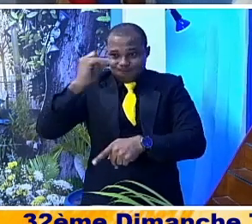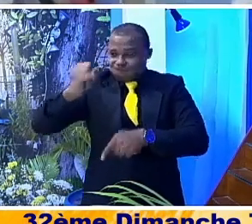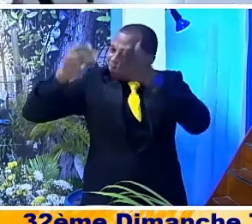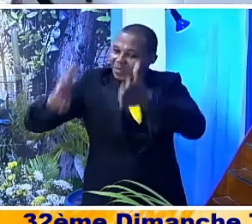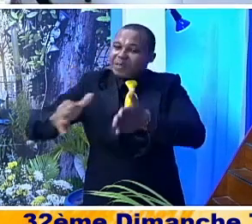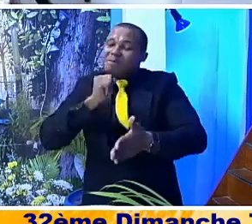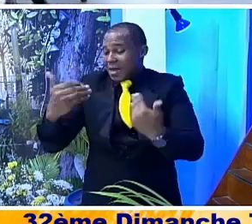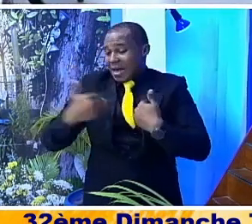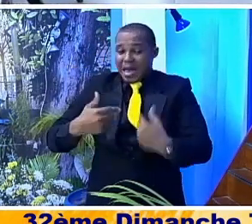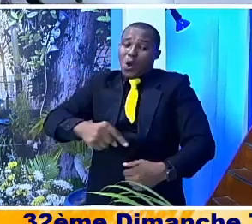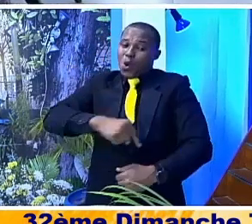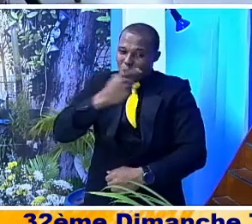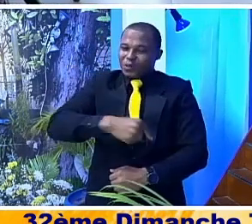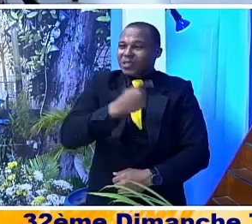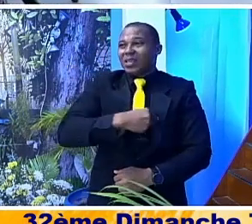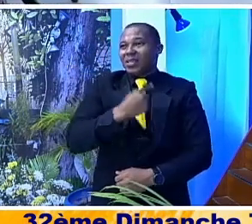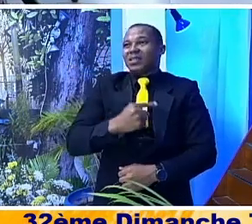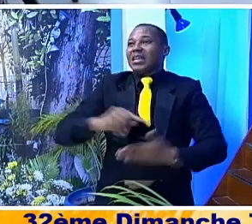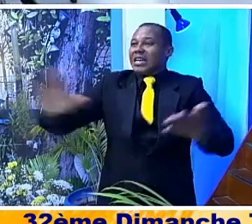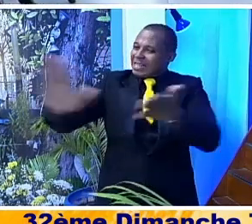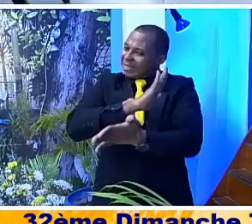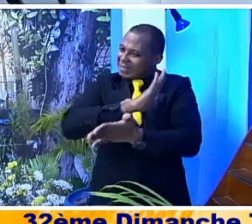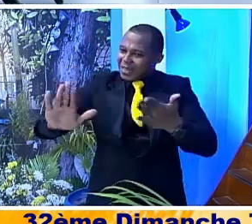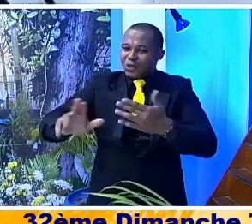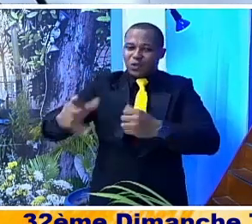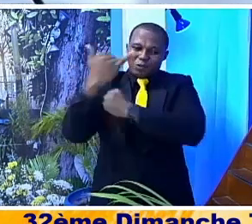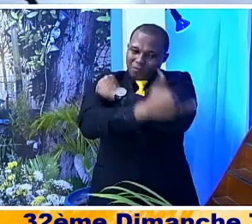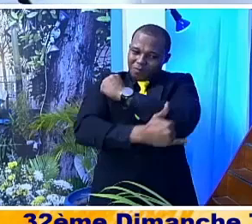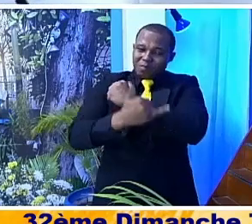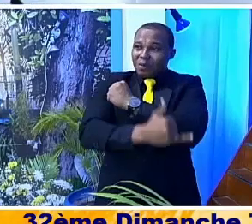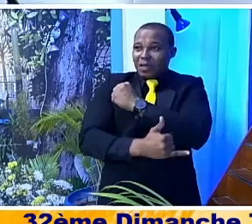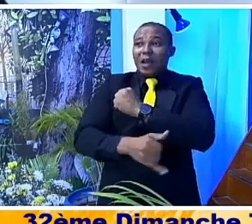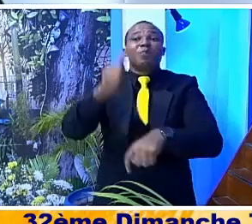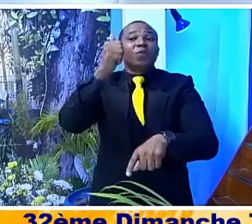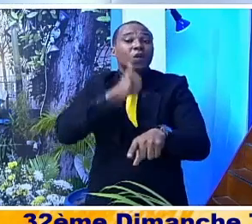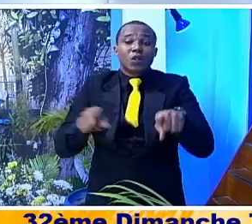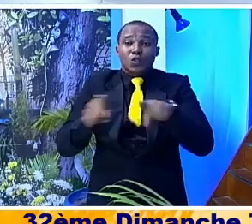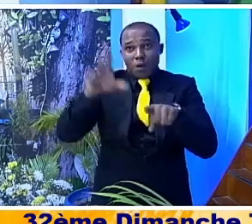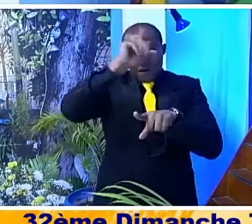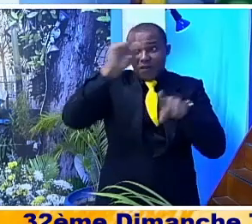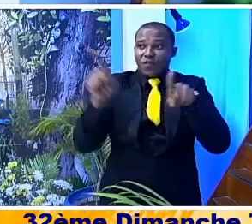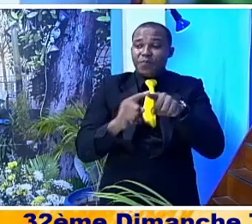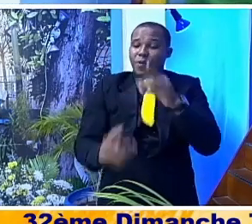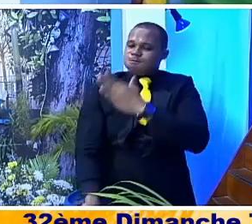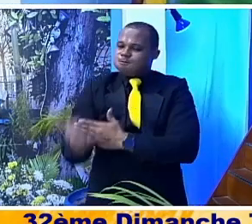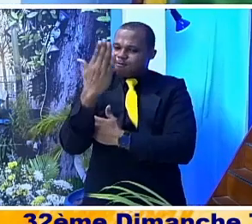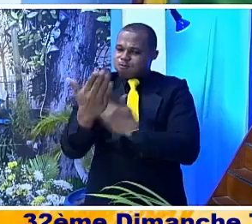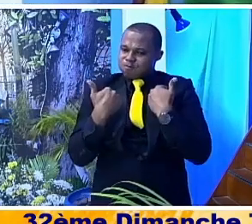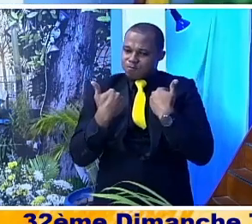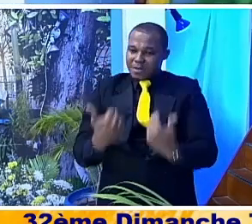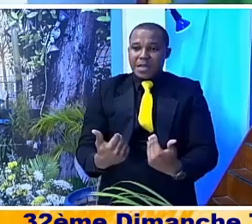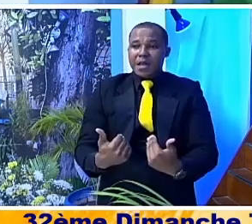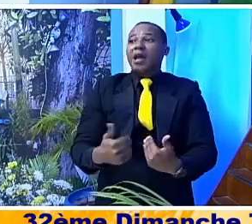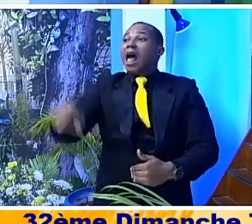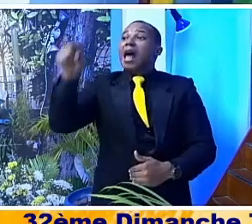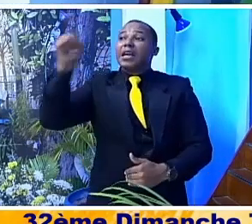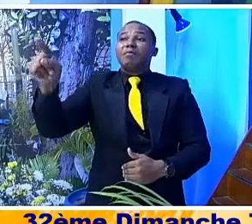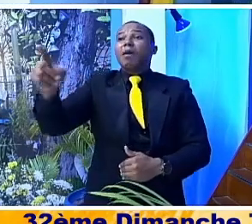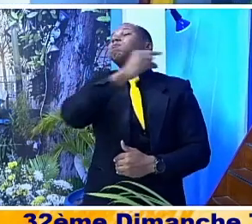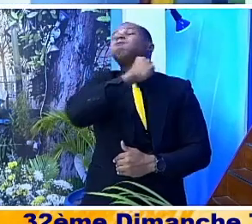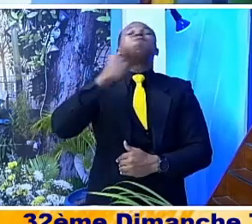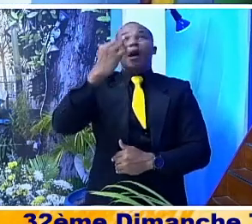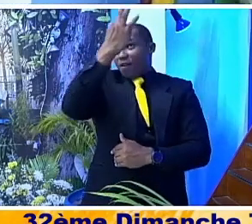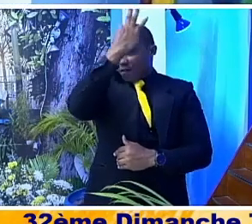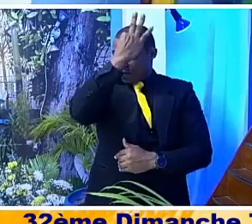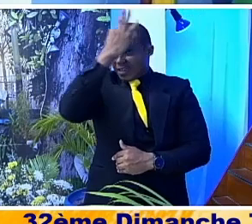l'a gagné dans l'état ça. Comment que ça matin, moi-même, Père Francis, petit homme, petit Marie, moi prends